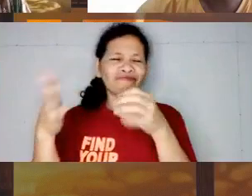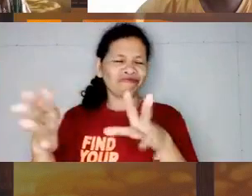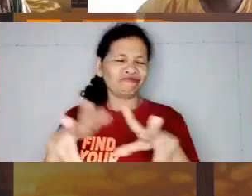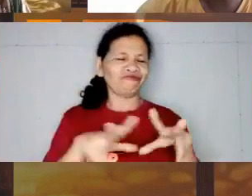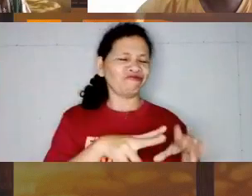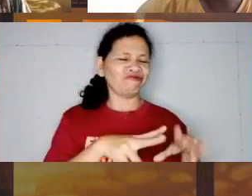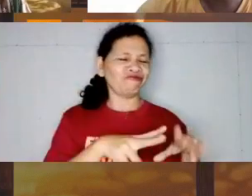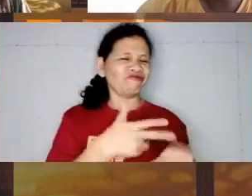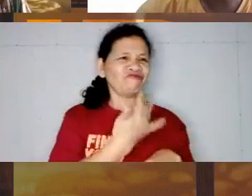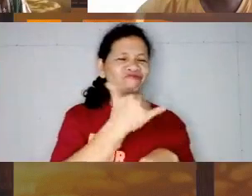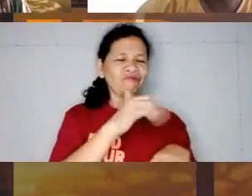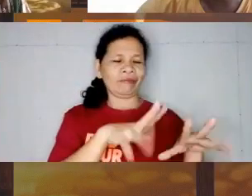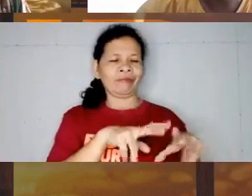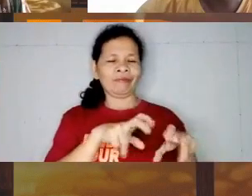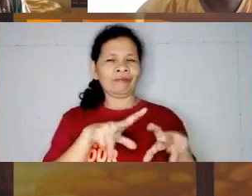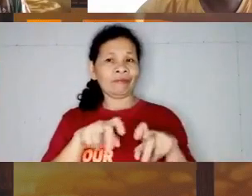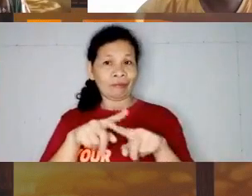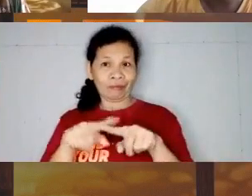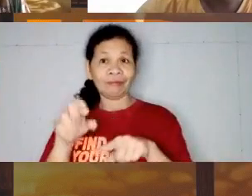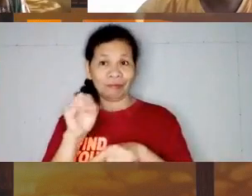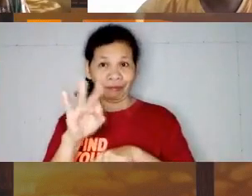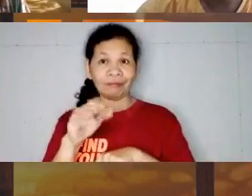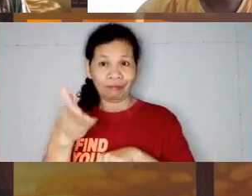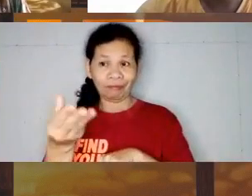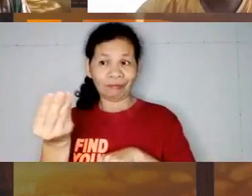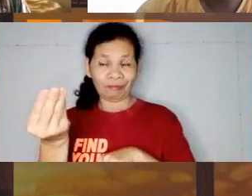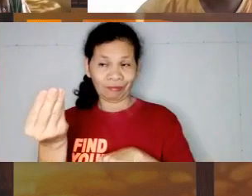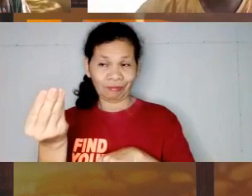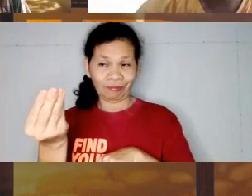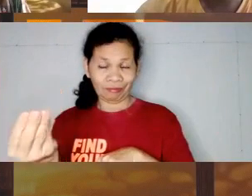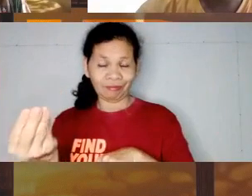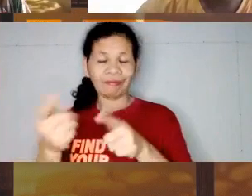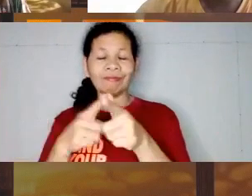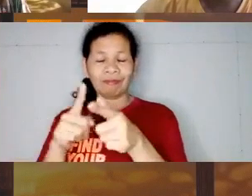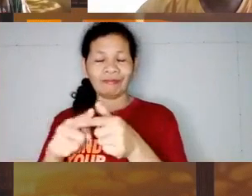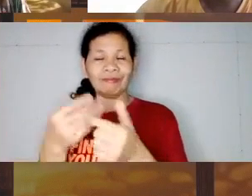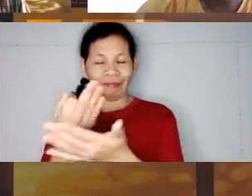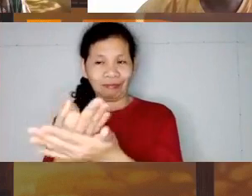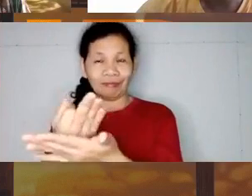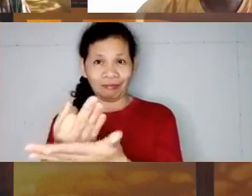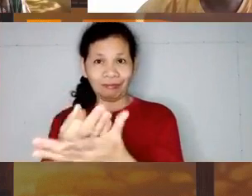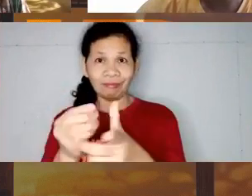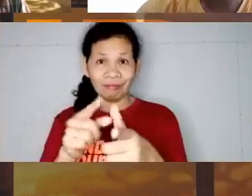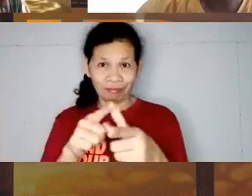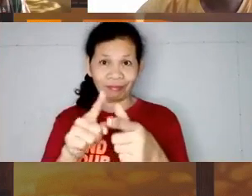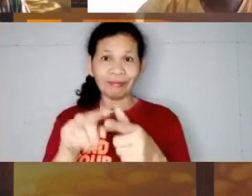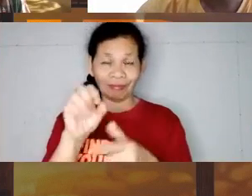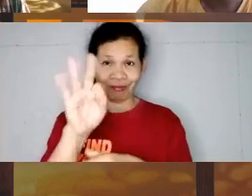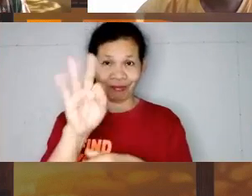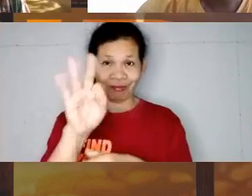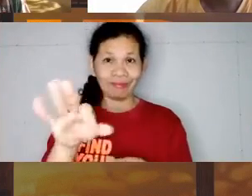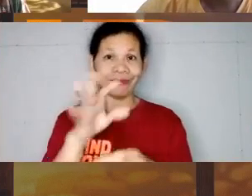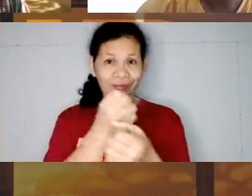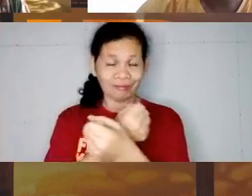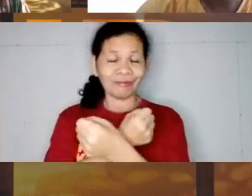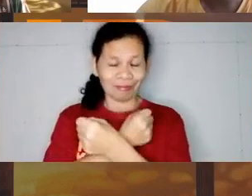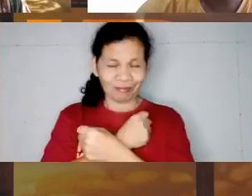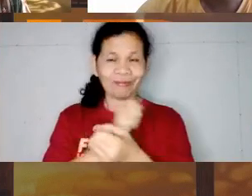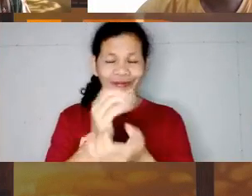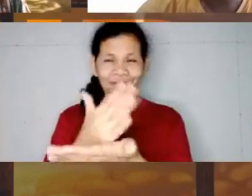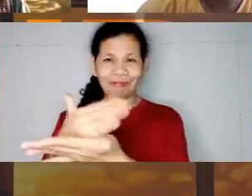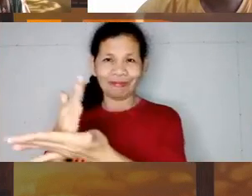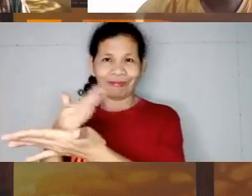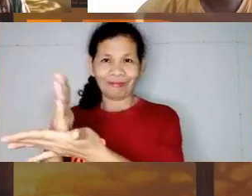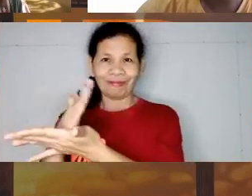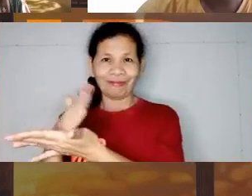kahit ikaw ay maliit ang tinatangkilik, maliit ang salapi mo, pero kung ikay may pagmamahal at ikay nagbibigay,